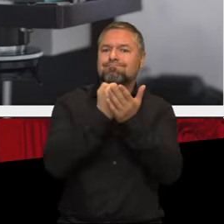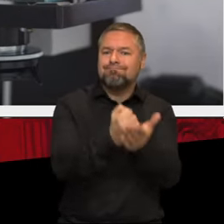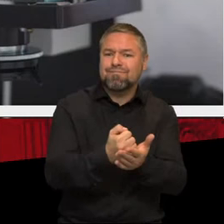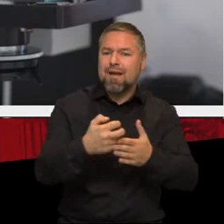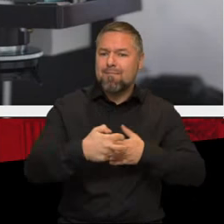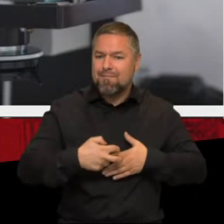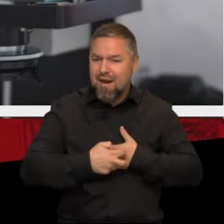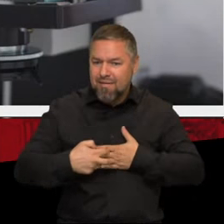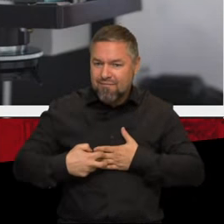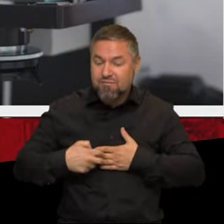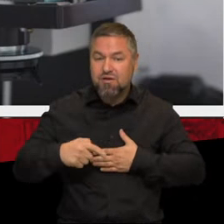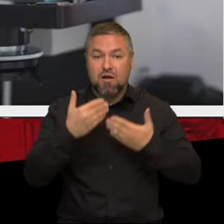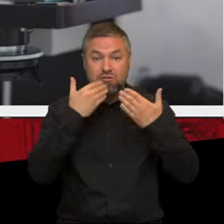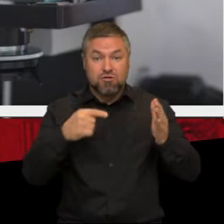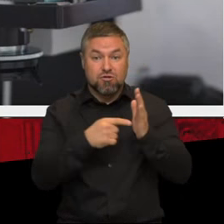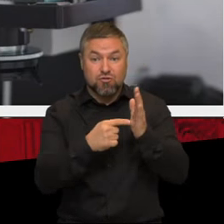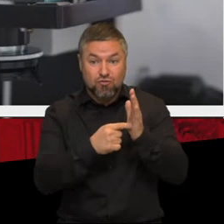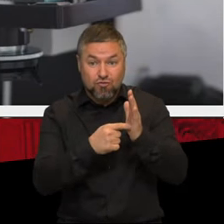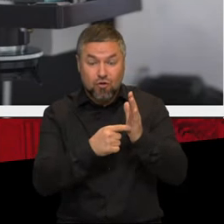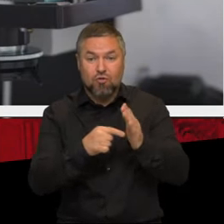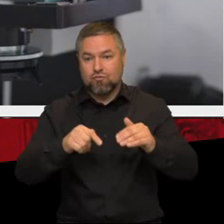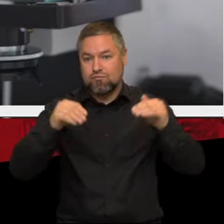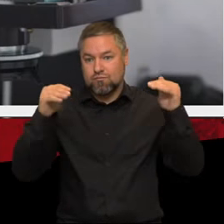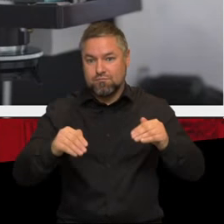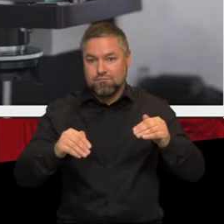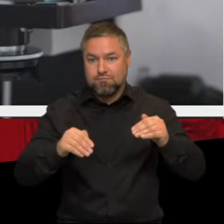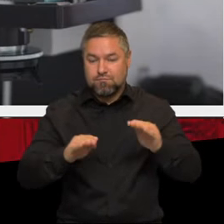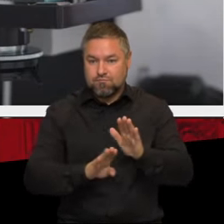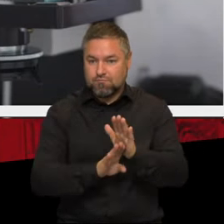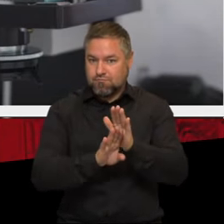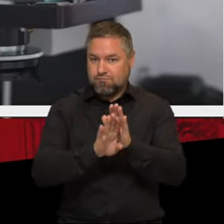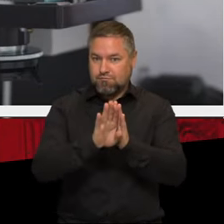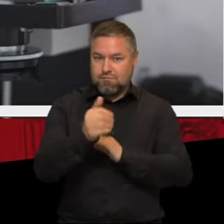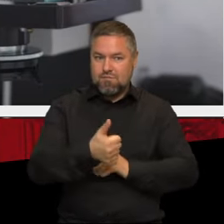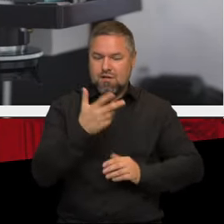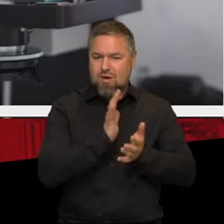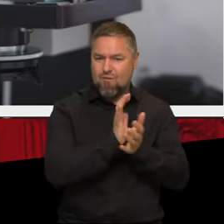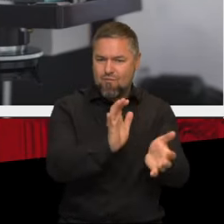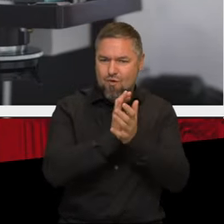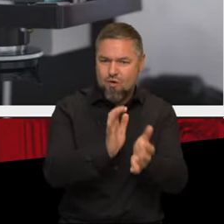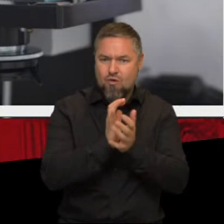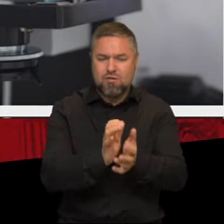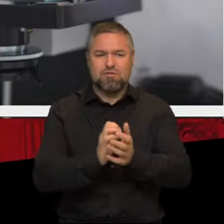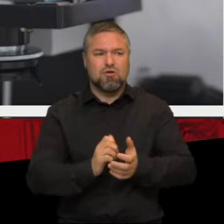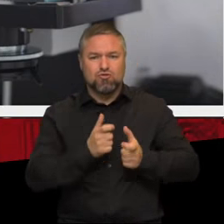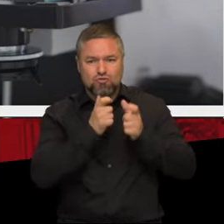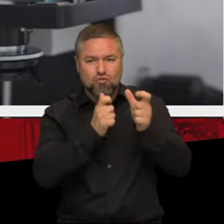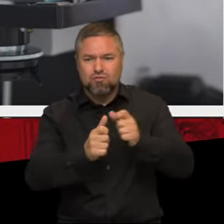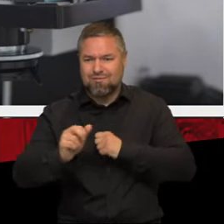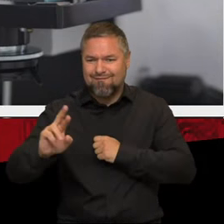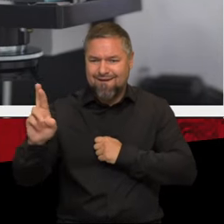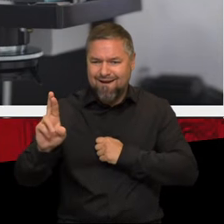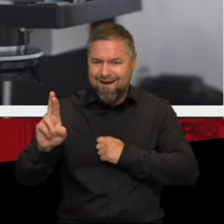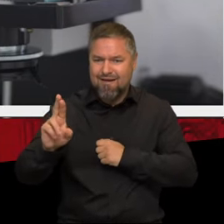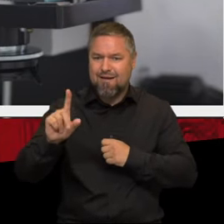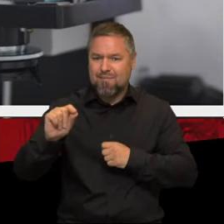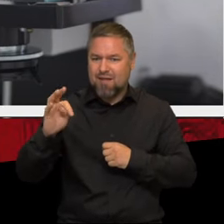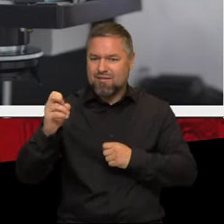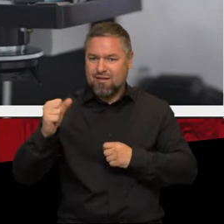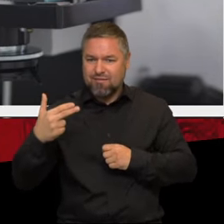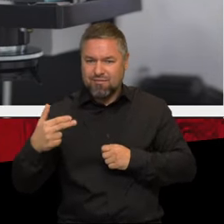przekonany, że dzięki tym narzędziom możliwy stanie się wzrost liczby publikacji, zgłoszeń patentowych,